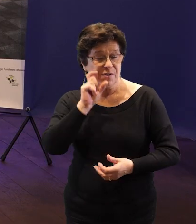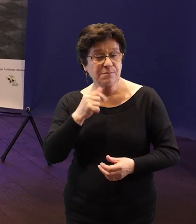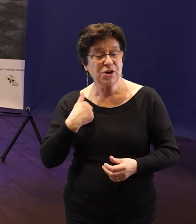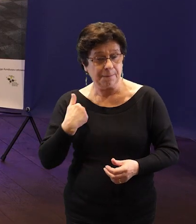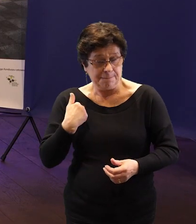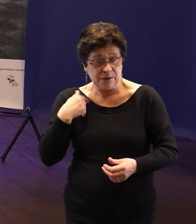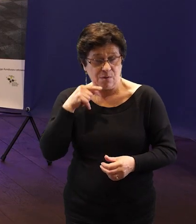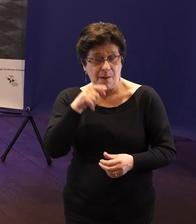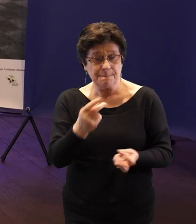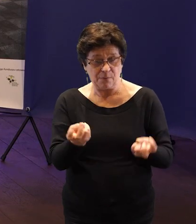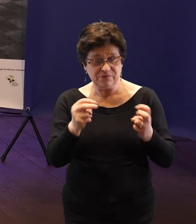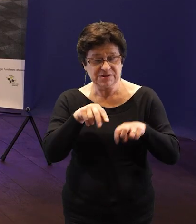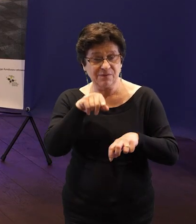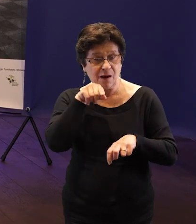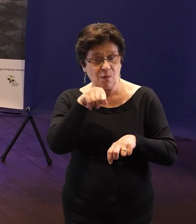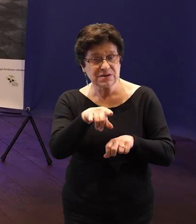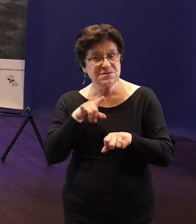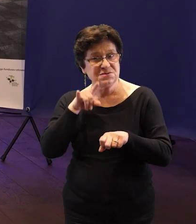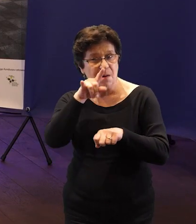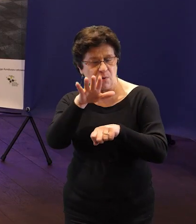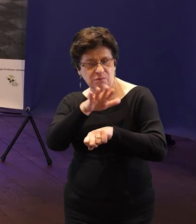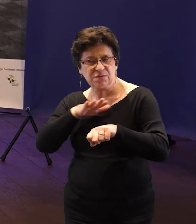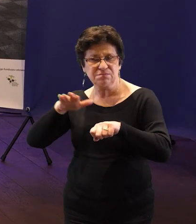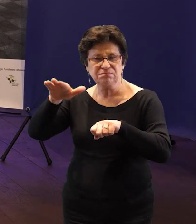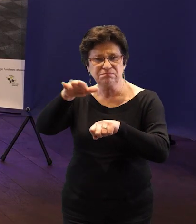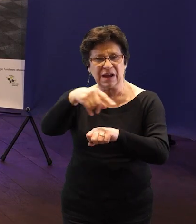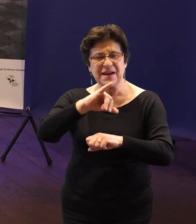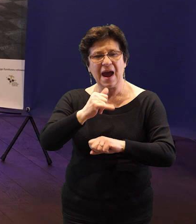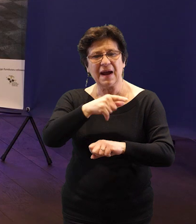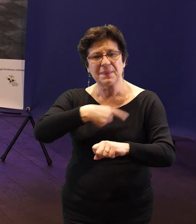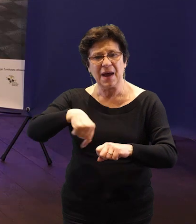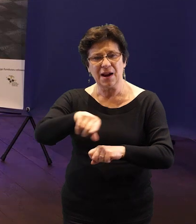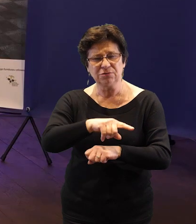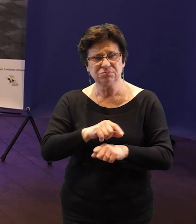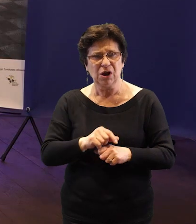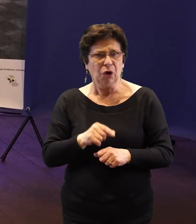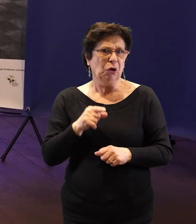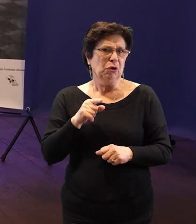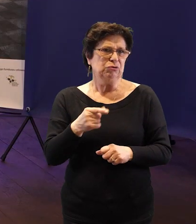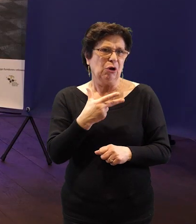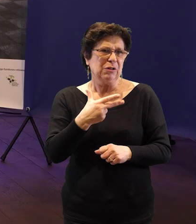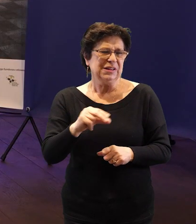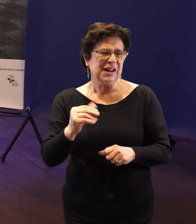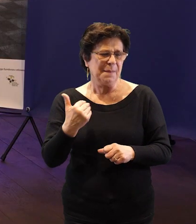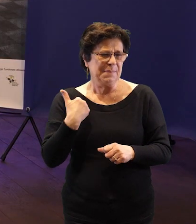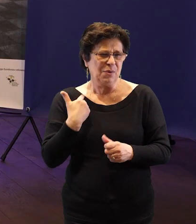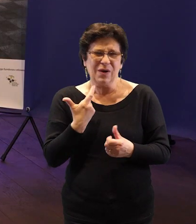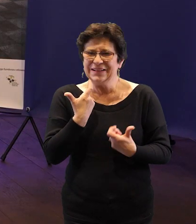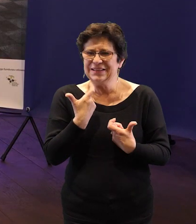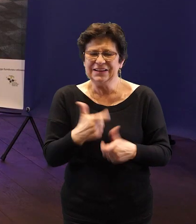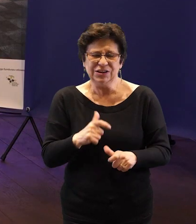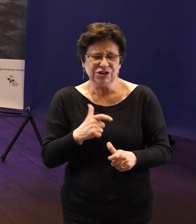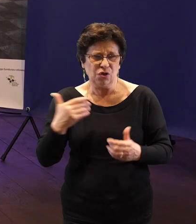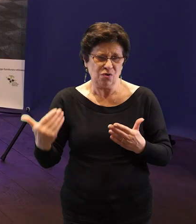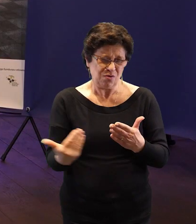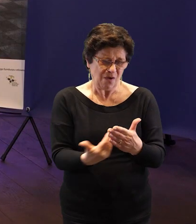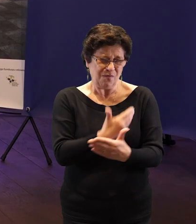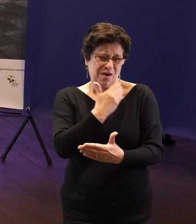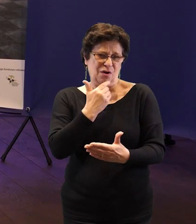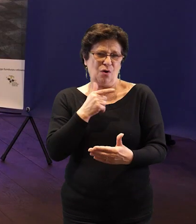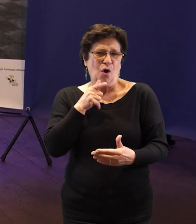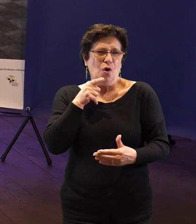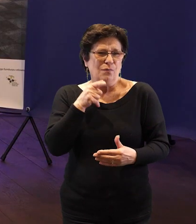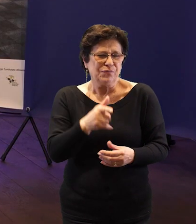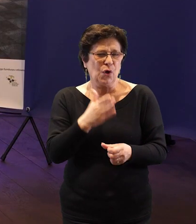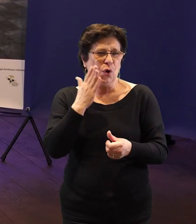takich argumentów było to, że to nie było nic nowego, że już przed II wojną światową